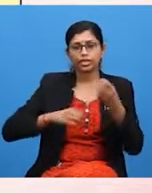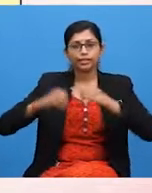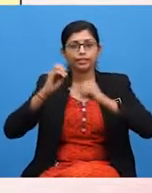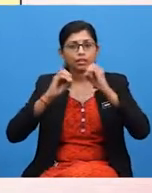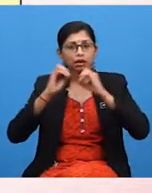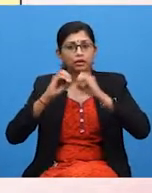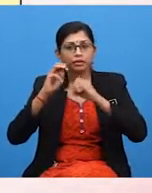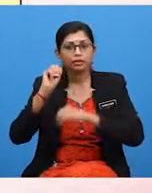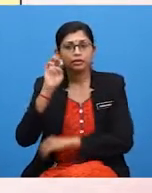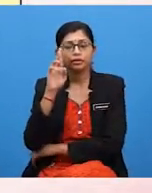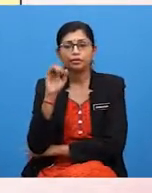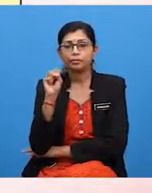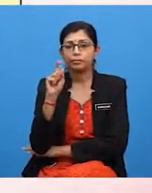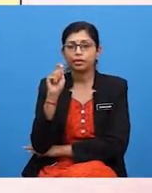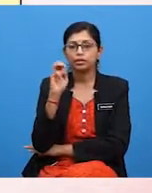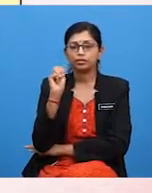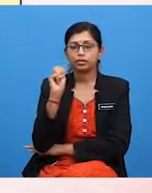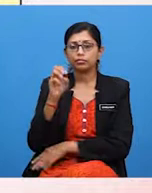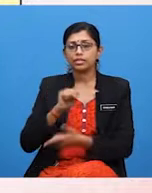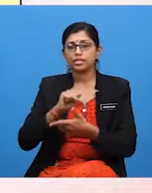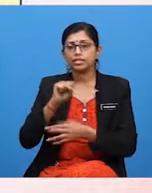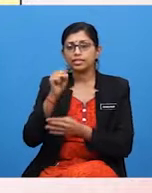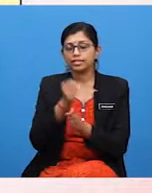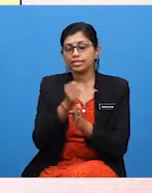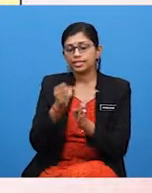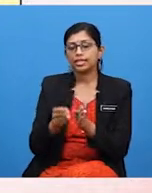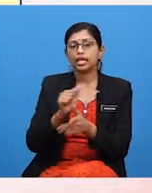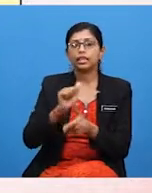mempunyai meristem sisi atau cambium.